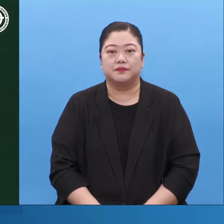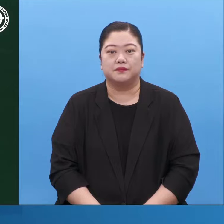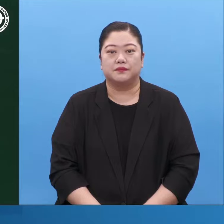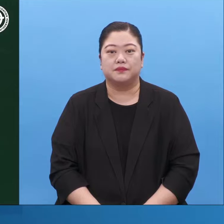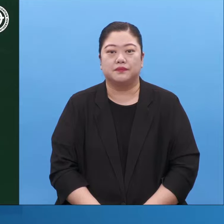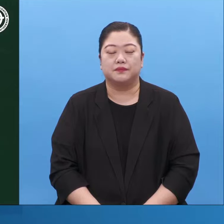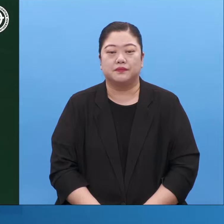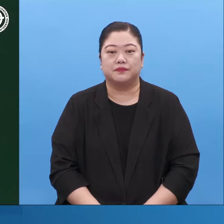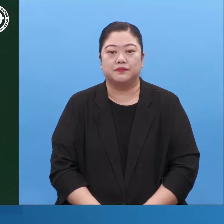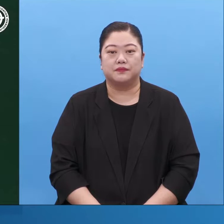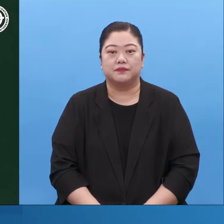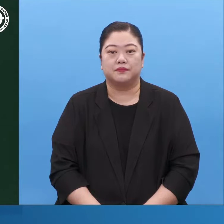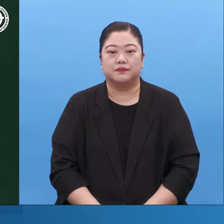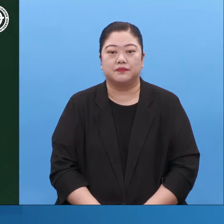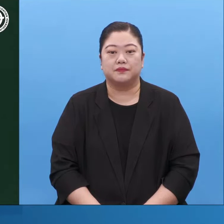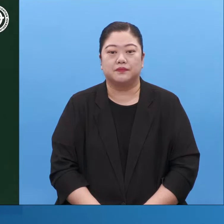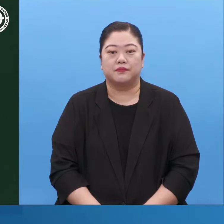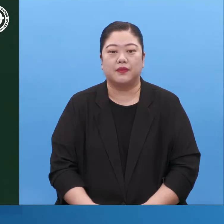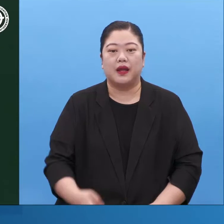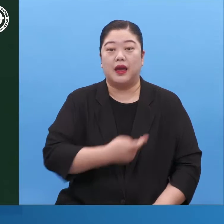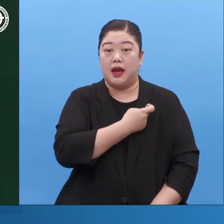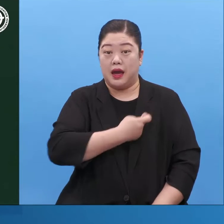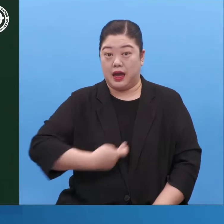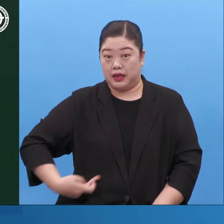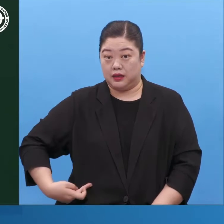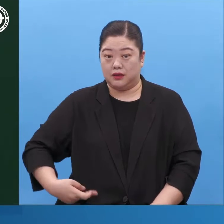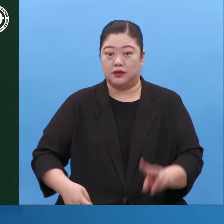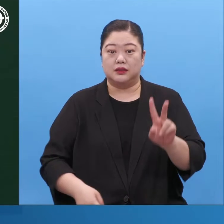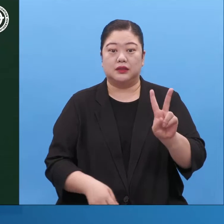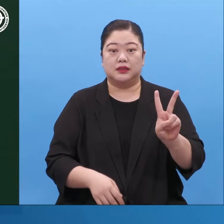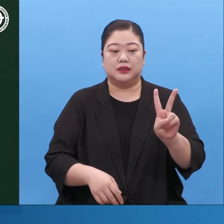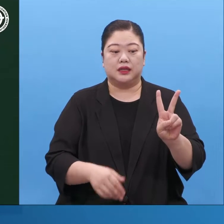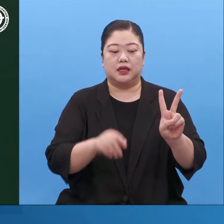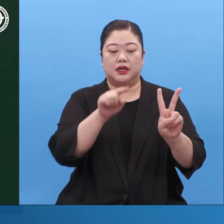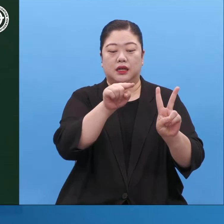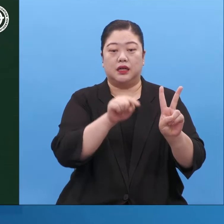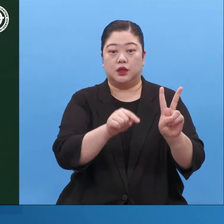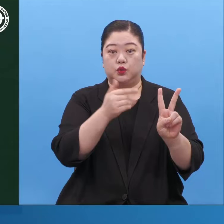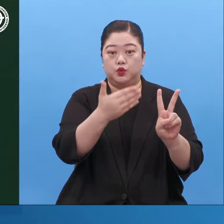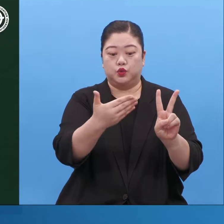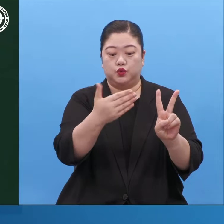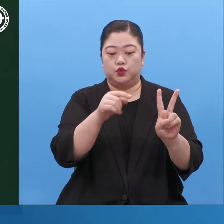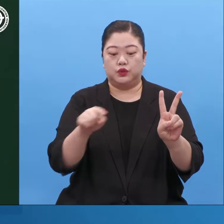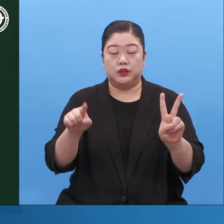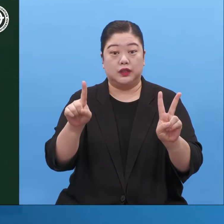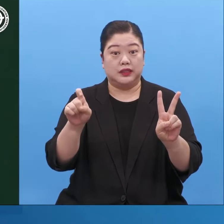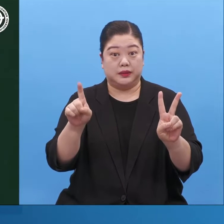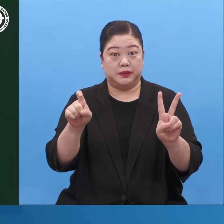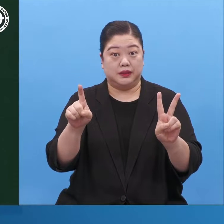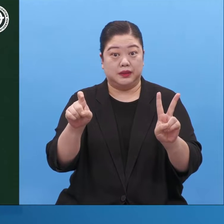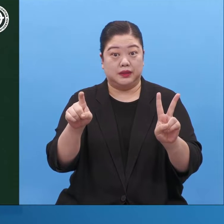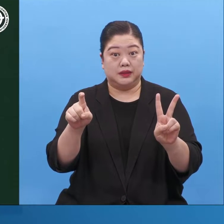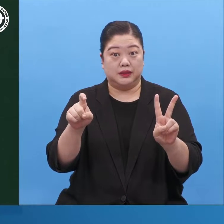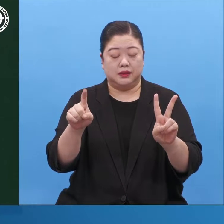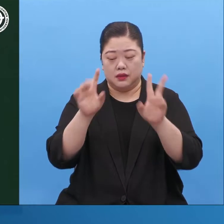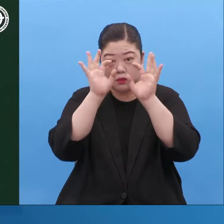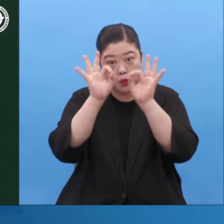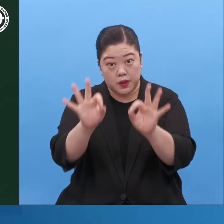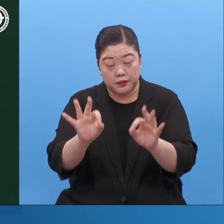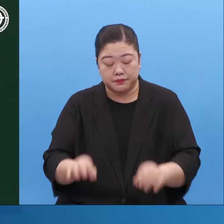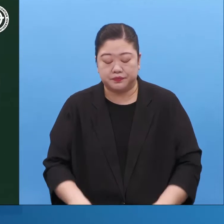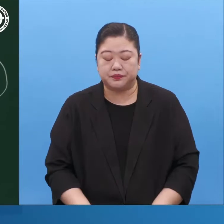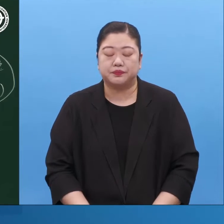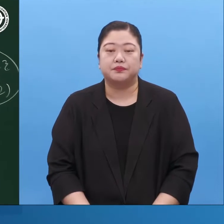이 사도행전 2장 9절 11절 이 사람들은 어떤 사람들이고 하니까 눈에